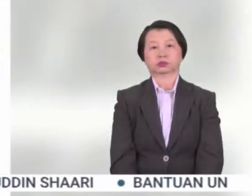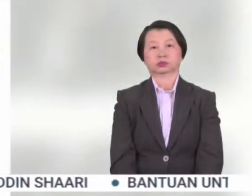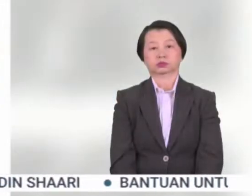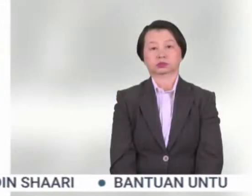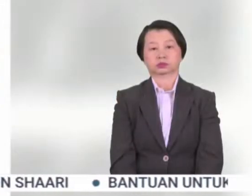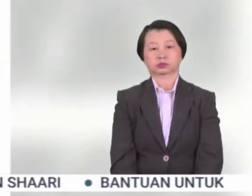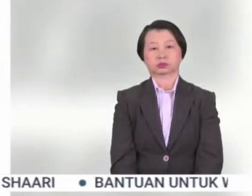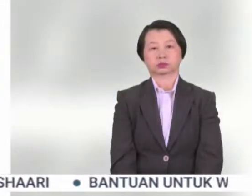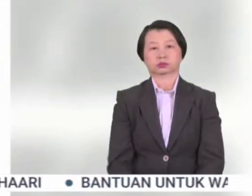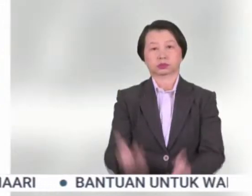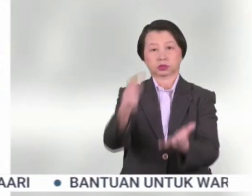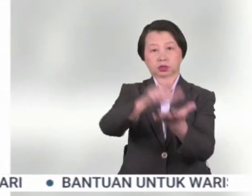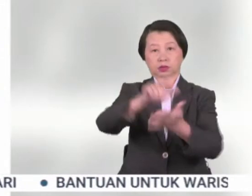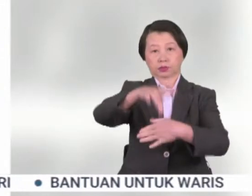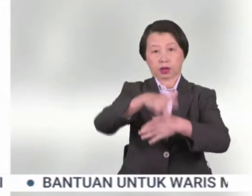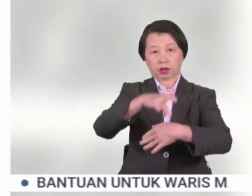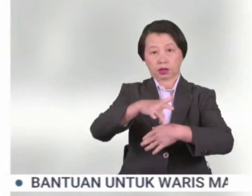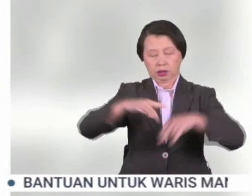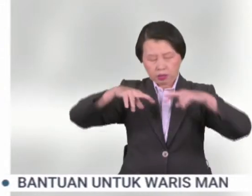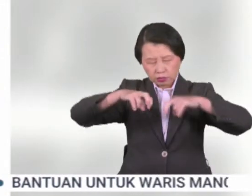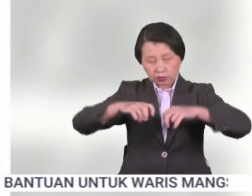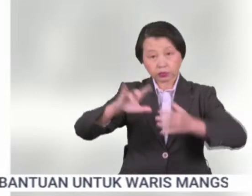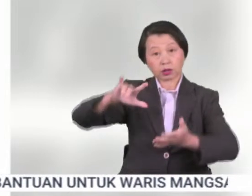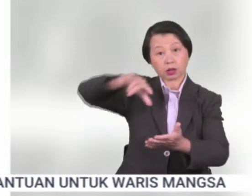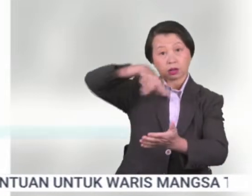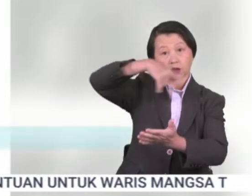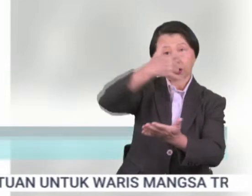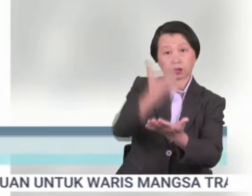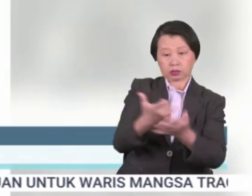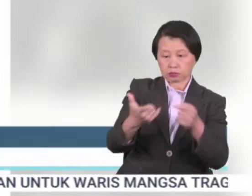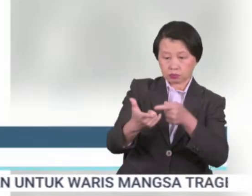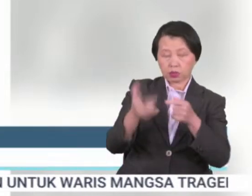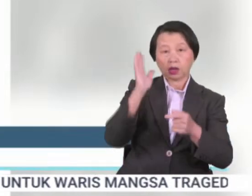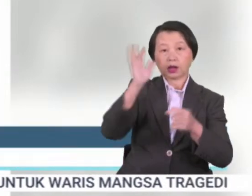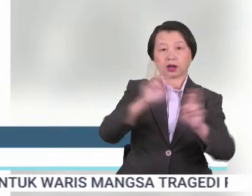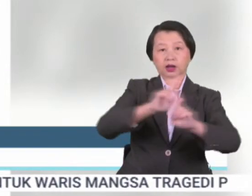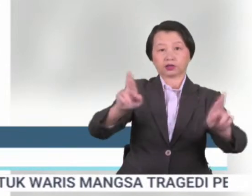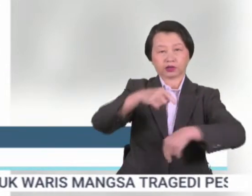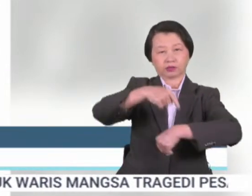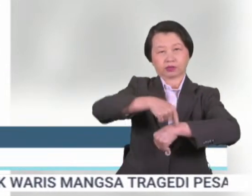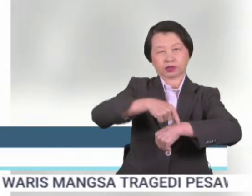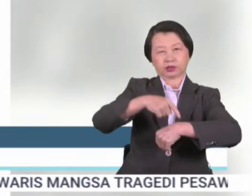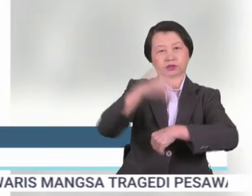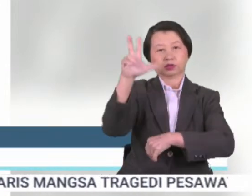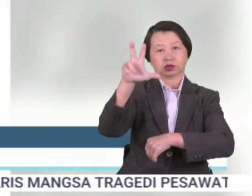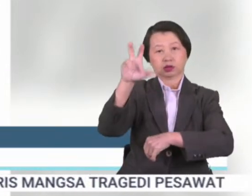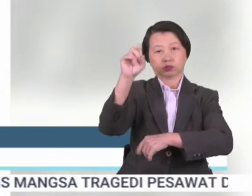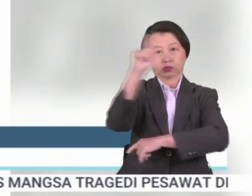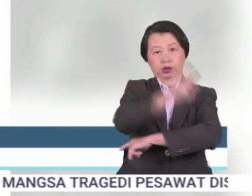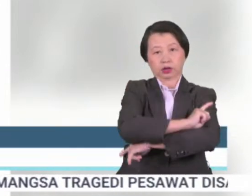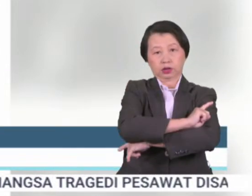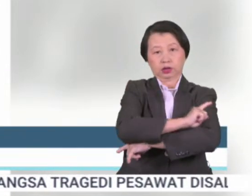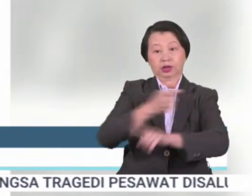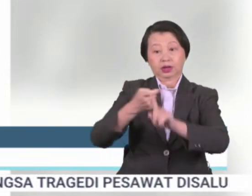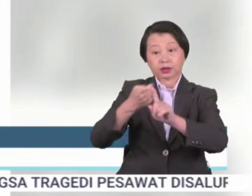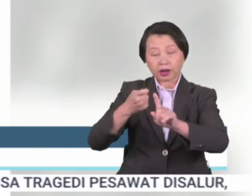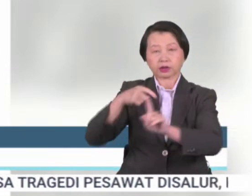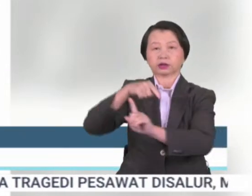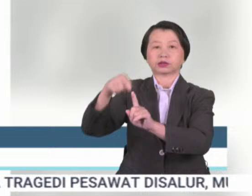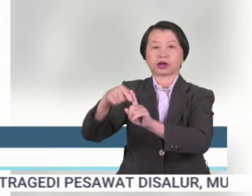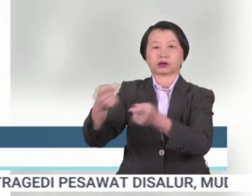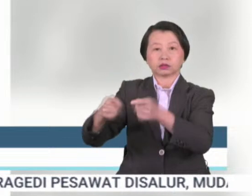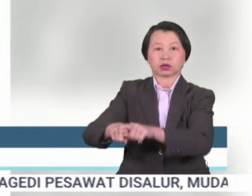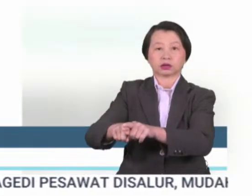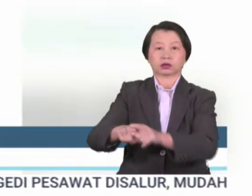ini laporan awal siasatan nahas di elmin akan disediakan dalam masa 30 hari dari tarik kejadian